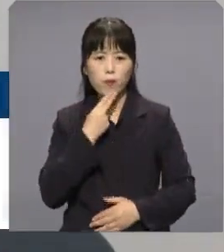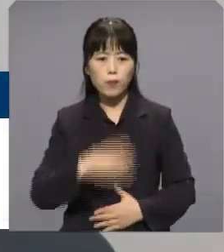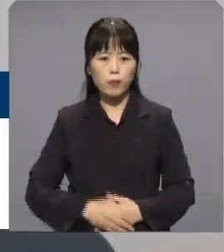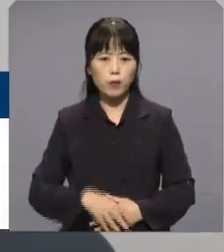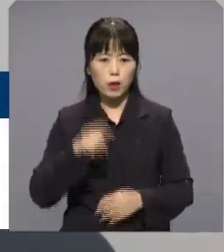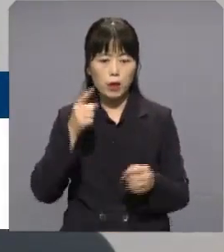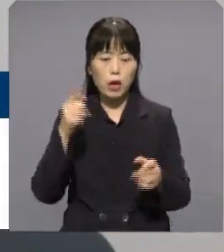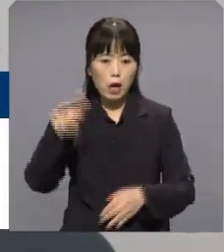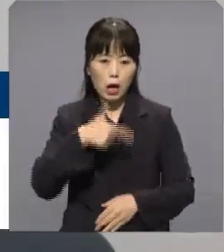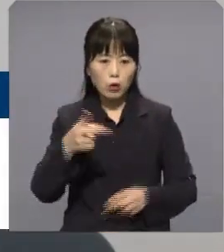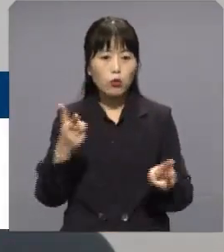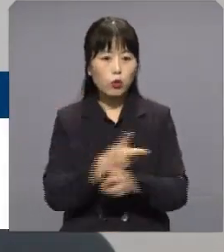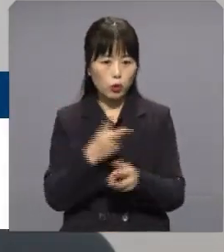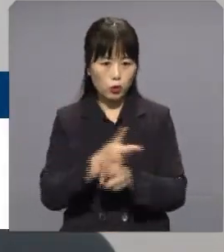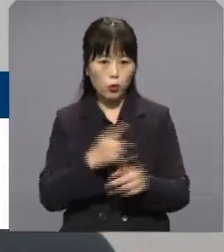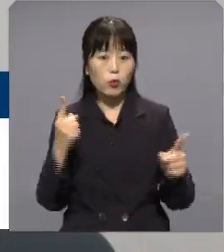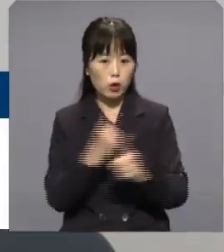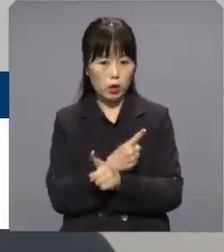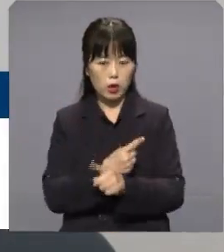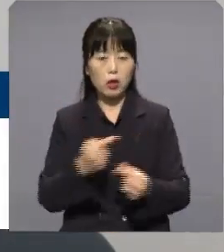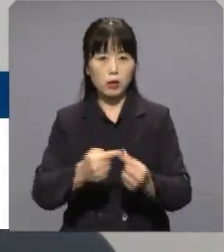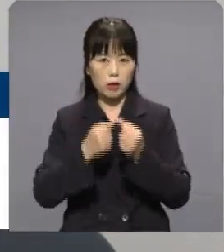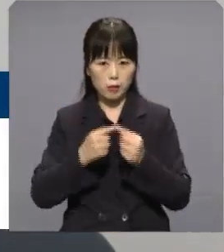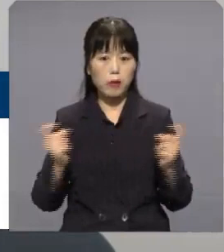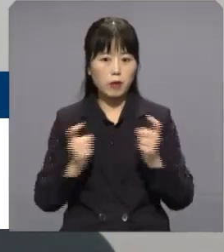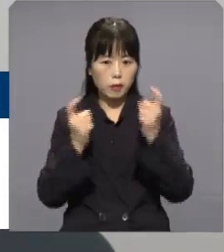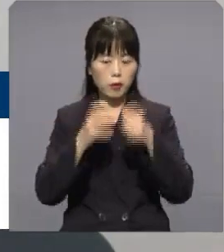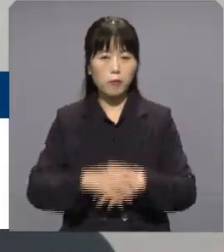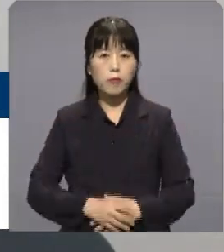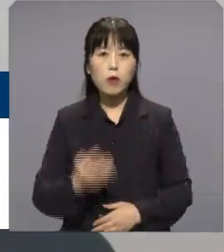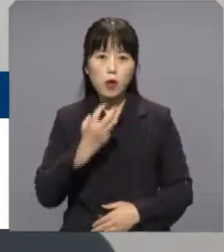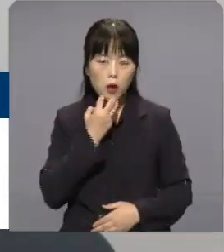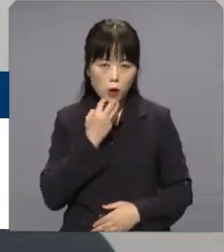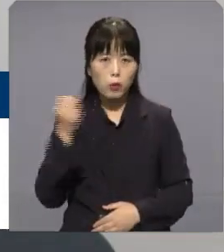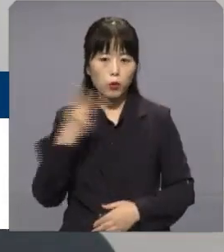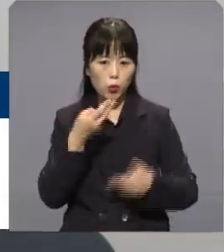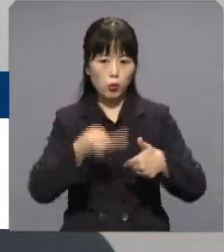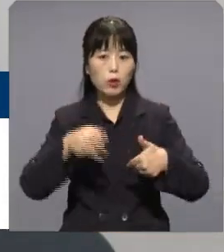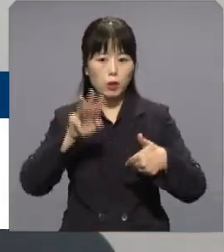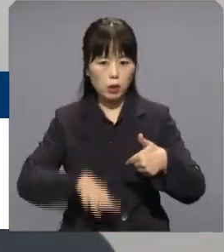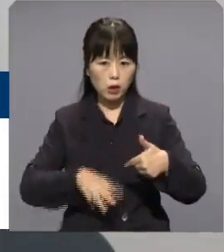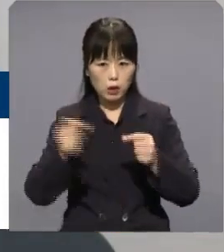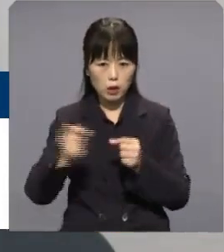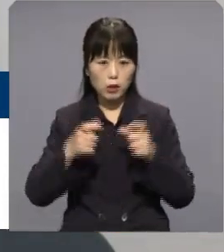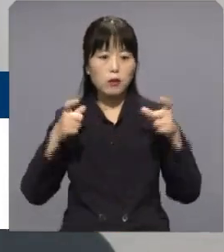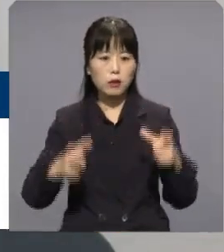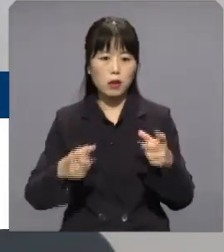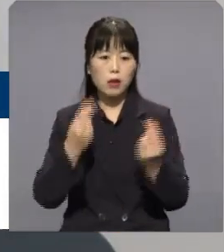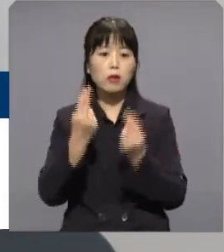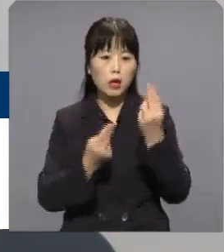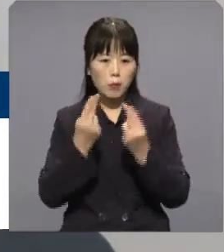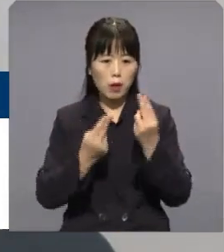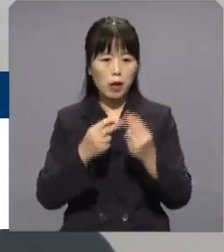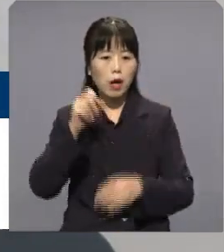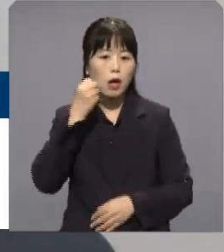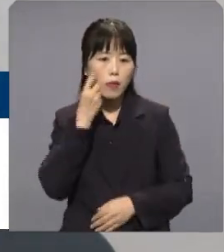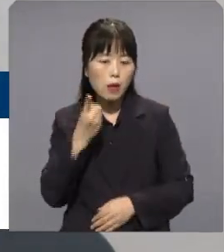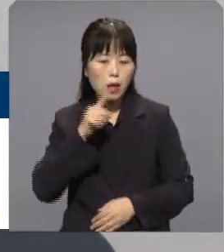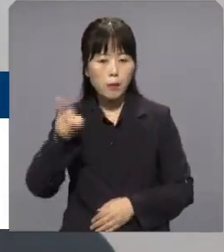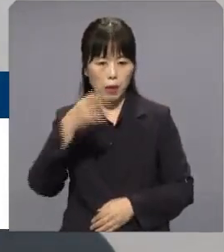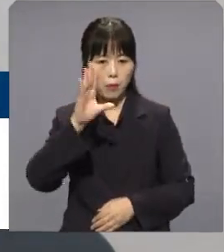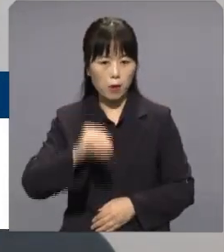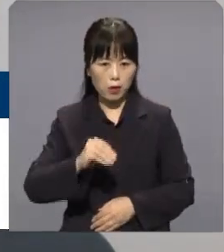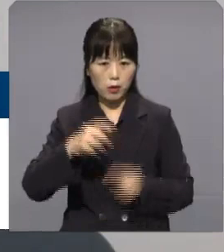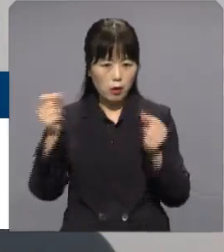2교대로 예 전환을 하자는 게 첫 번째 인턴 이구요 이제 서울 하고 이처 인근지역 대비해 가지고 한달에